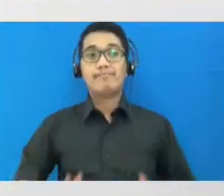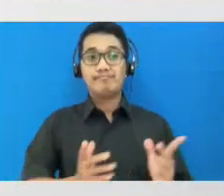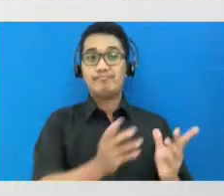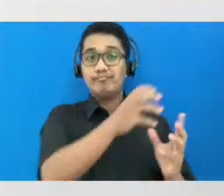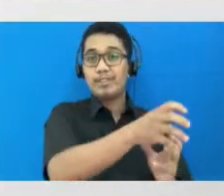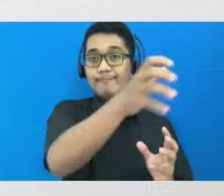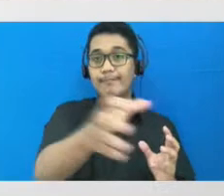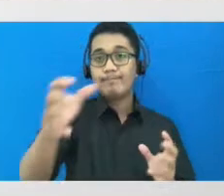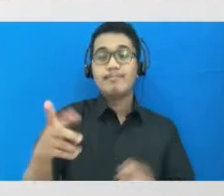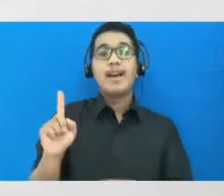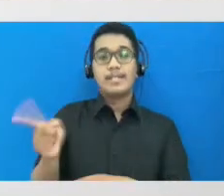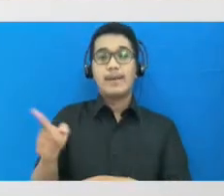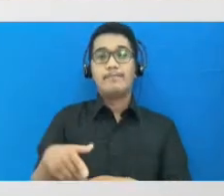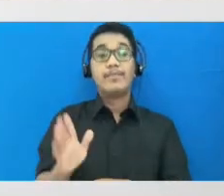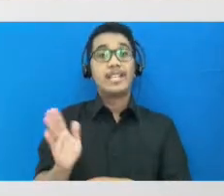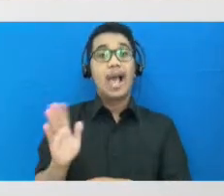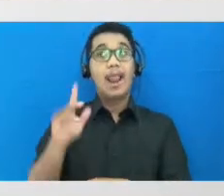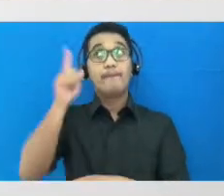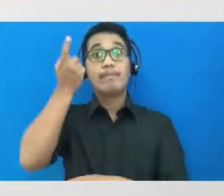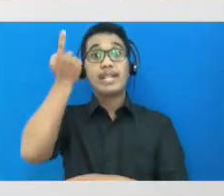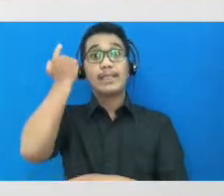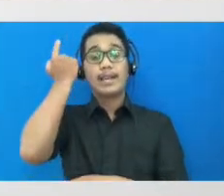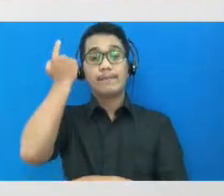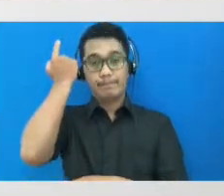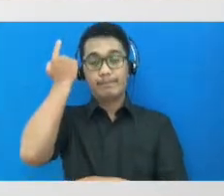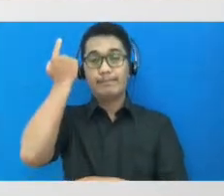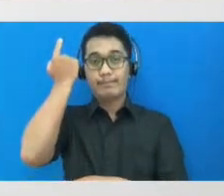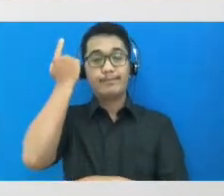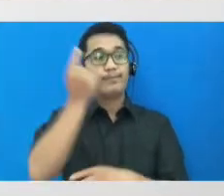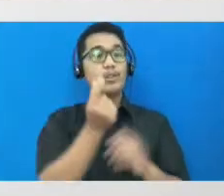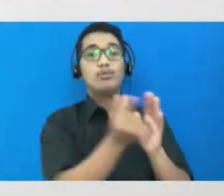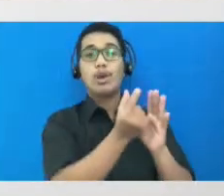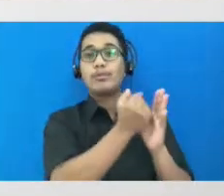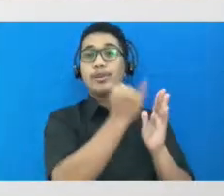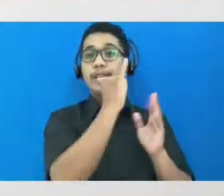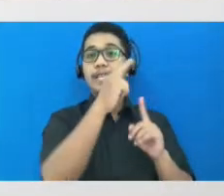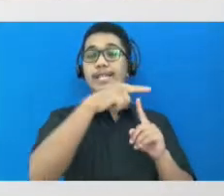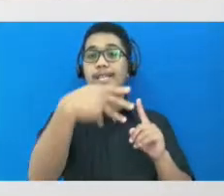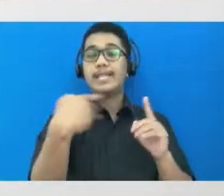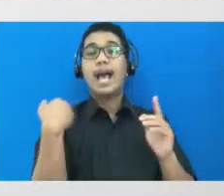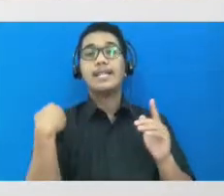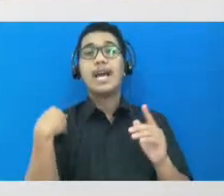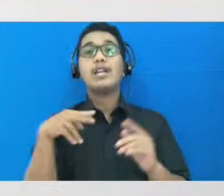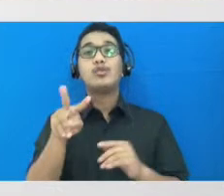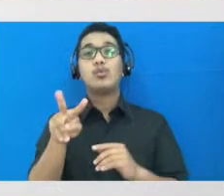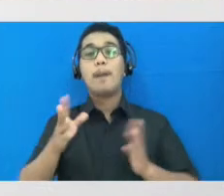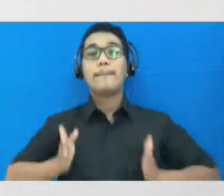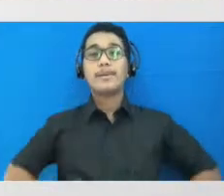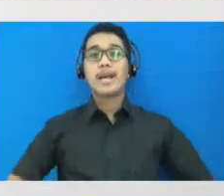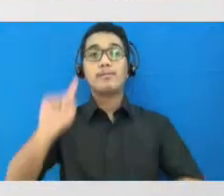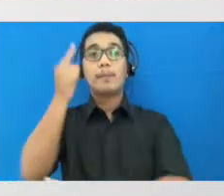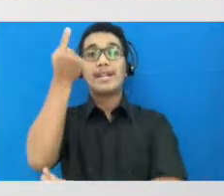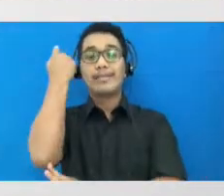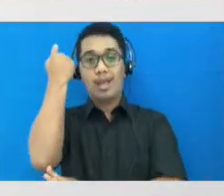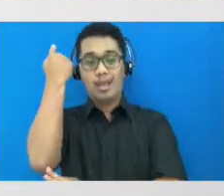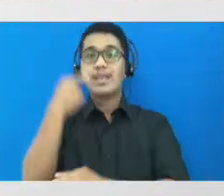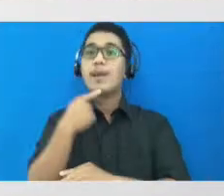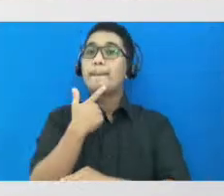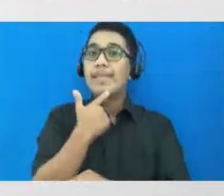Kalau kita bicara mengenai pemerintah, maka di dalam Undang-Undang ITE ada dua peran dan tanggung jawab pemerintah yang